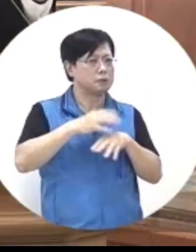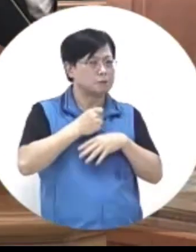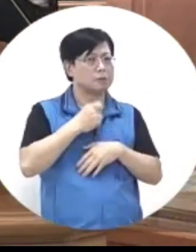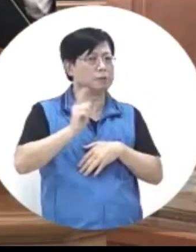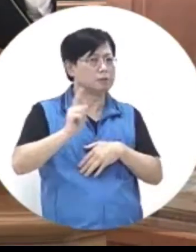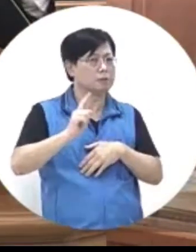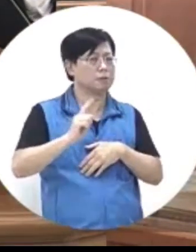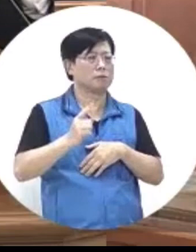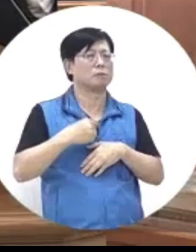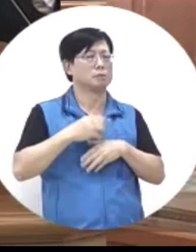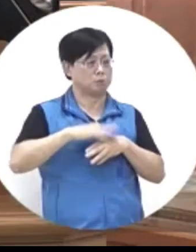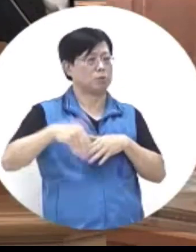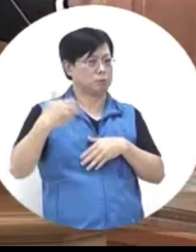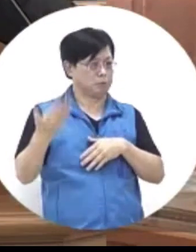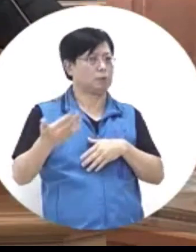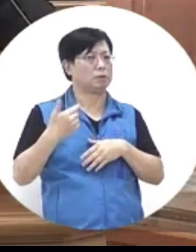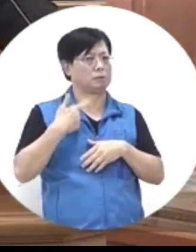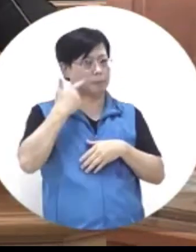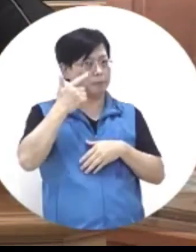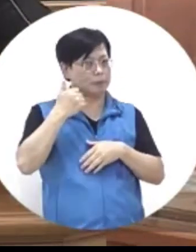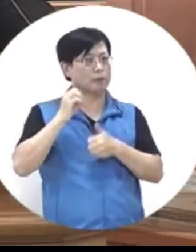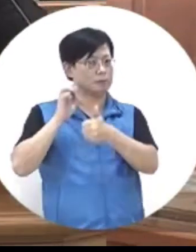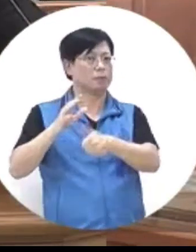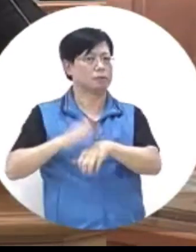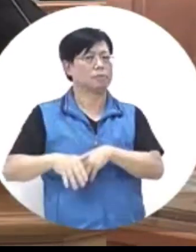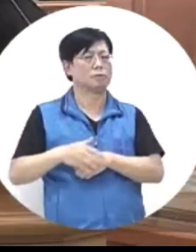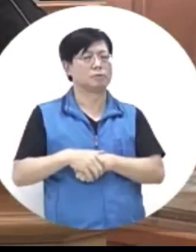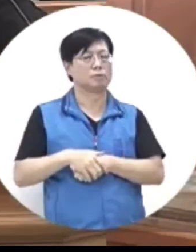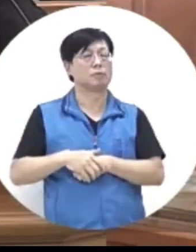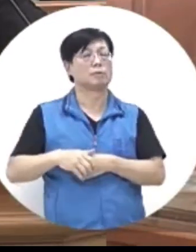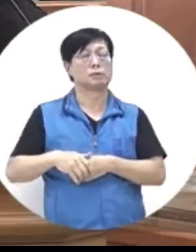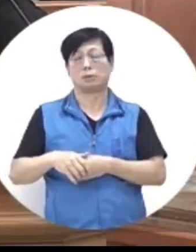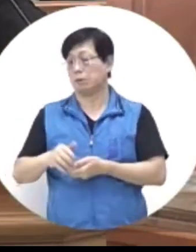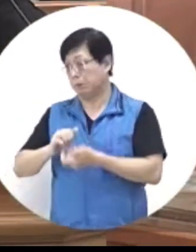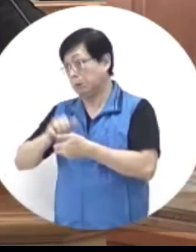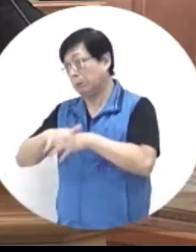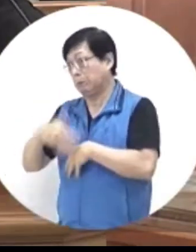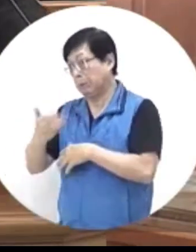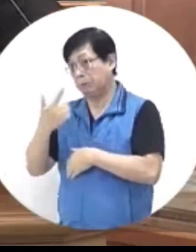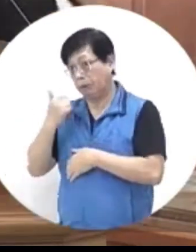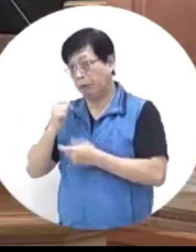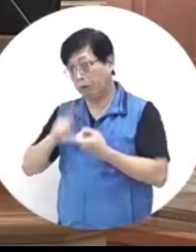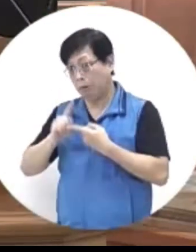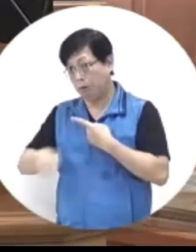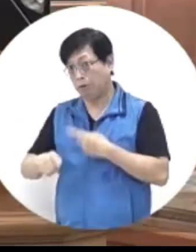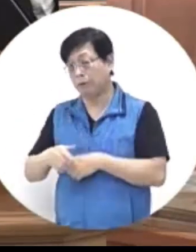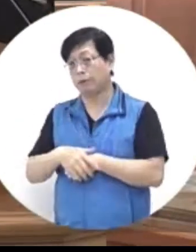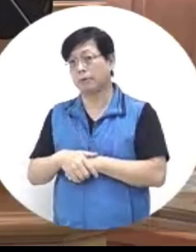讯，会给家属了解嘛？ 你就是会给家属就对了啦。 会给家属了解，